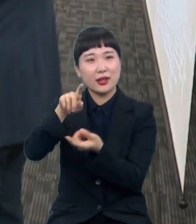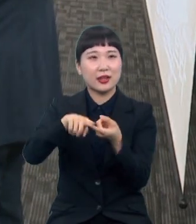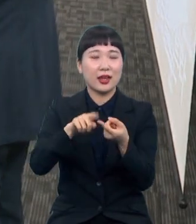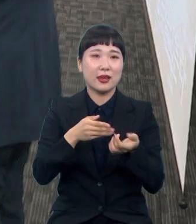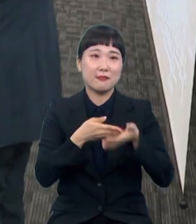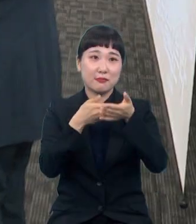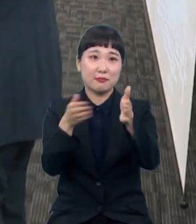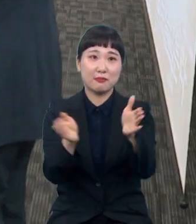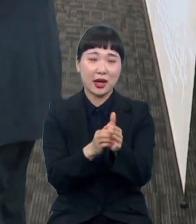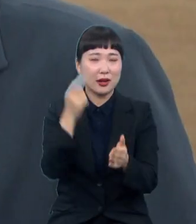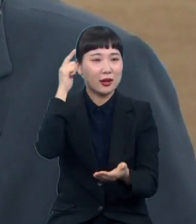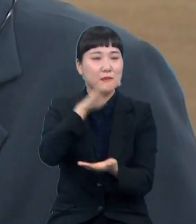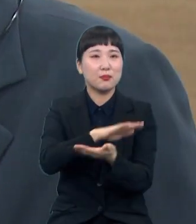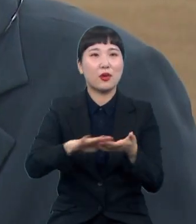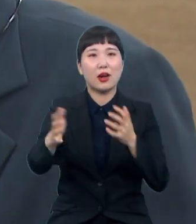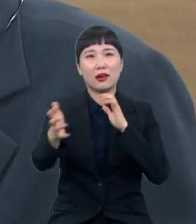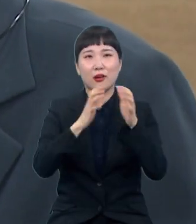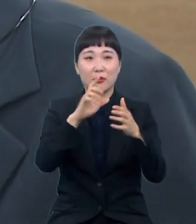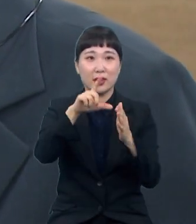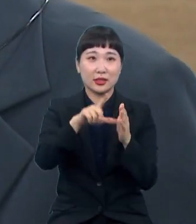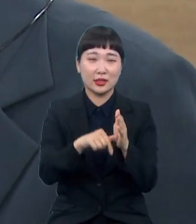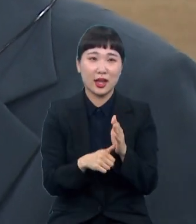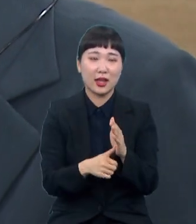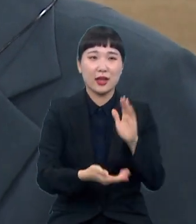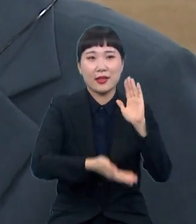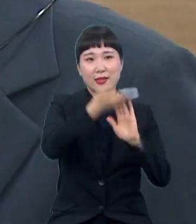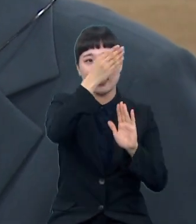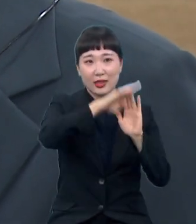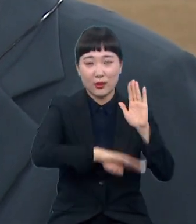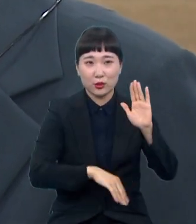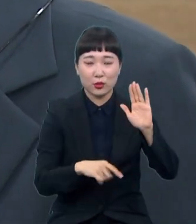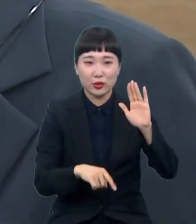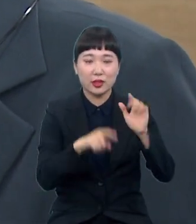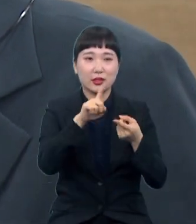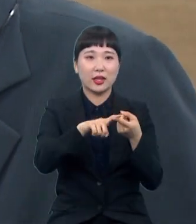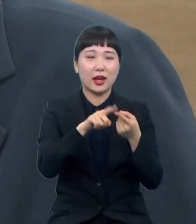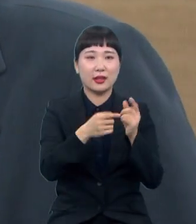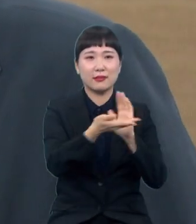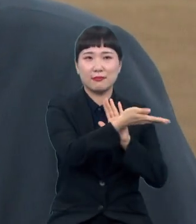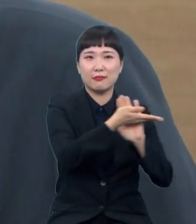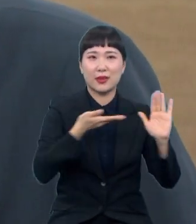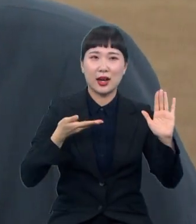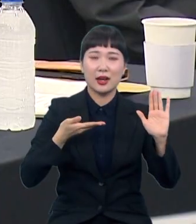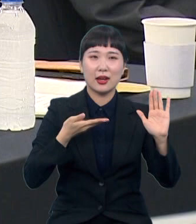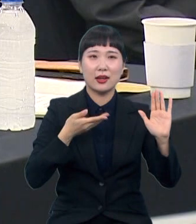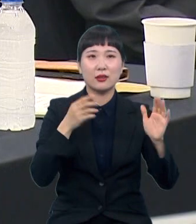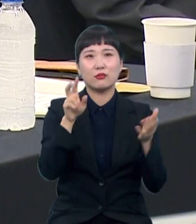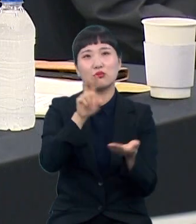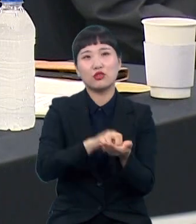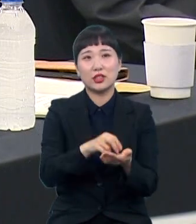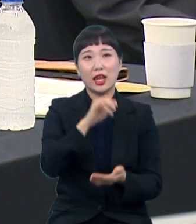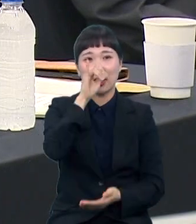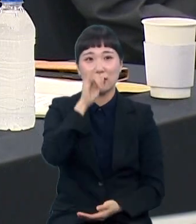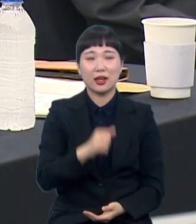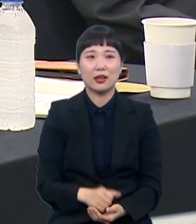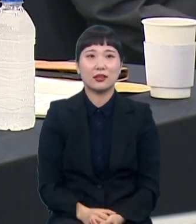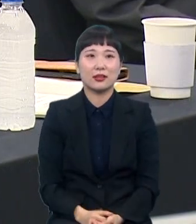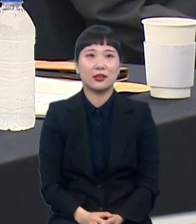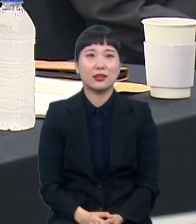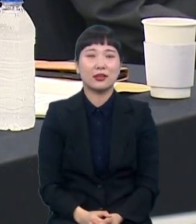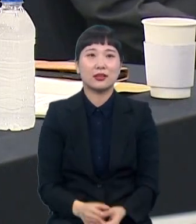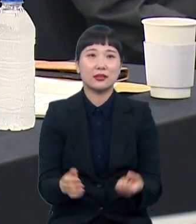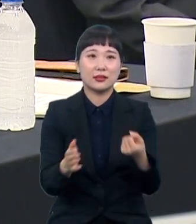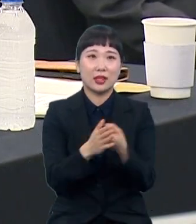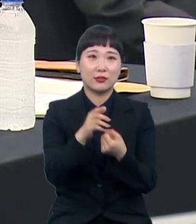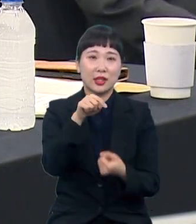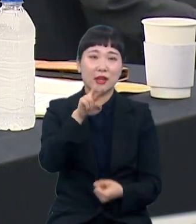평화 컨퍼런스에선 남북 분단의 상징인 철책 문제가 논의됐습니다. 조직위는 강화 교동